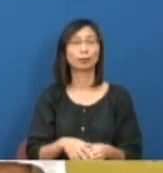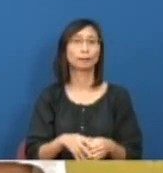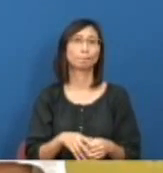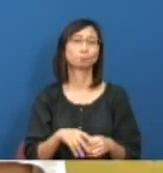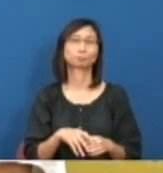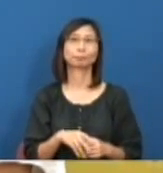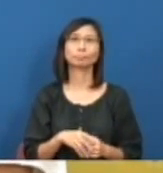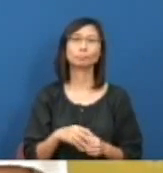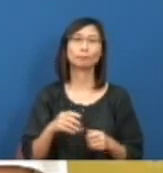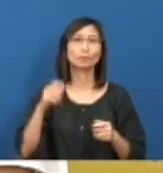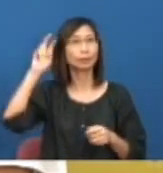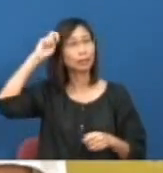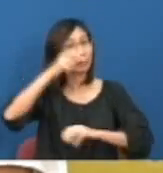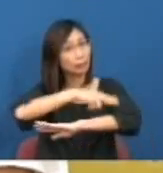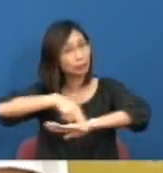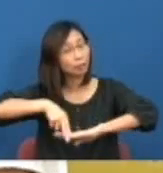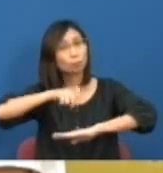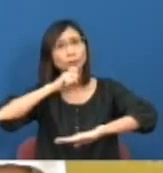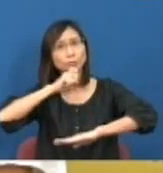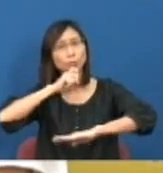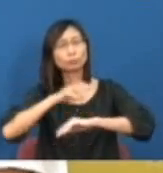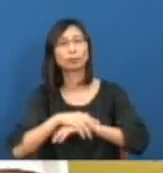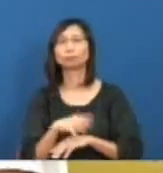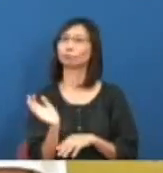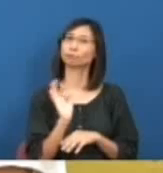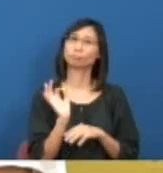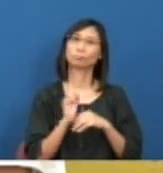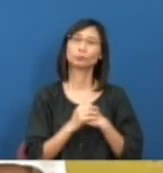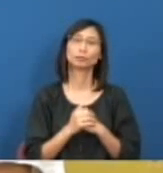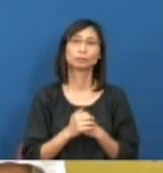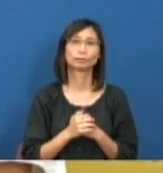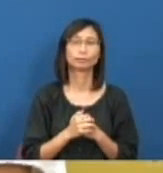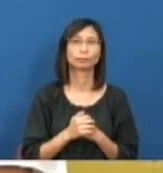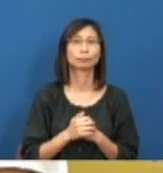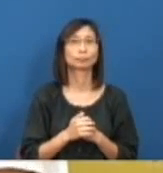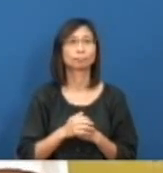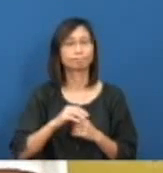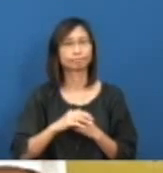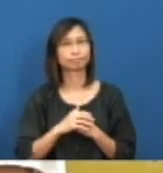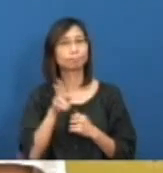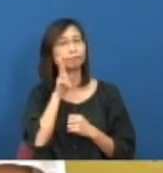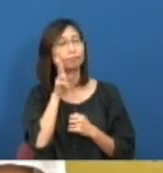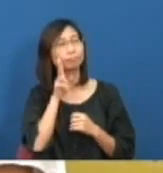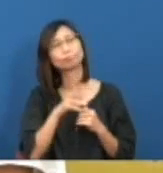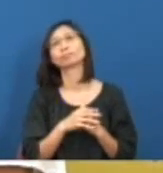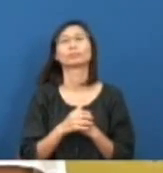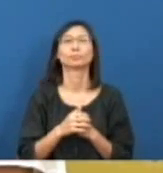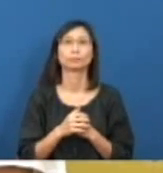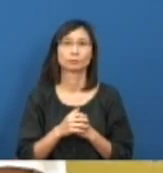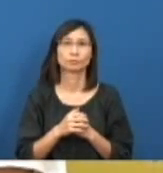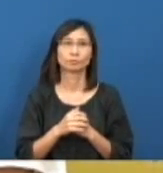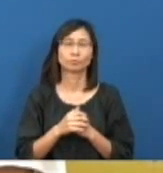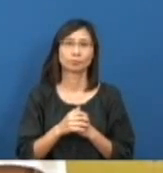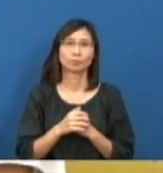點樣講啊？即係話好有計劃咁樣慢慢去梳理啊，梳理佢啦，係咪？咁啊，即係變咗好似係好似一